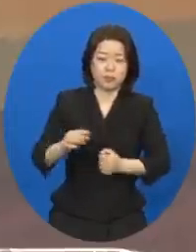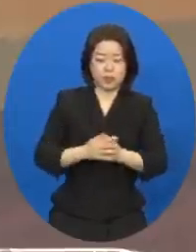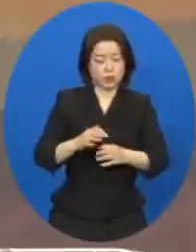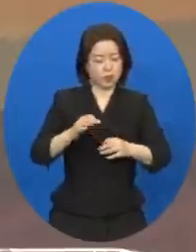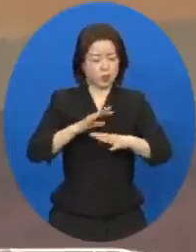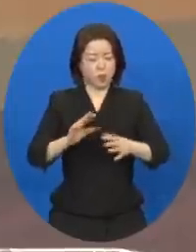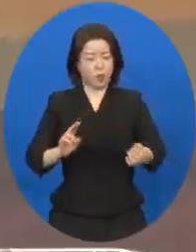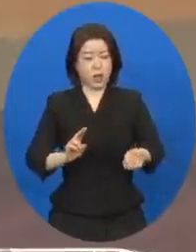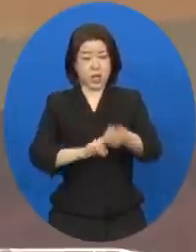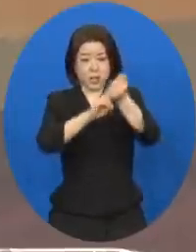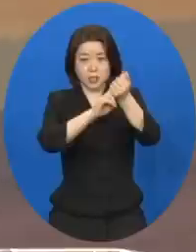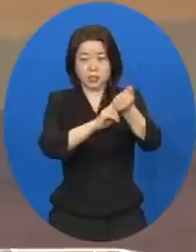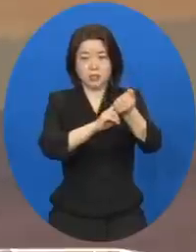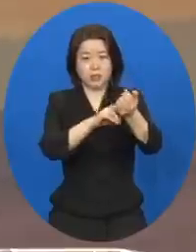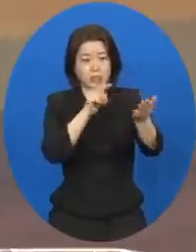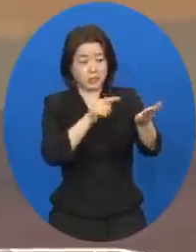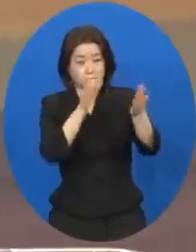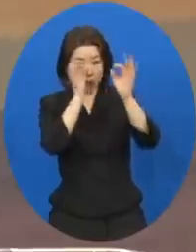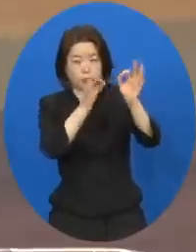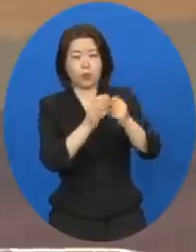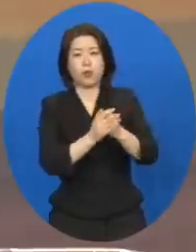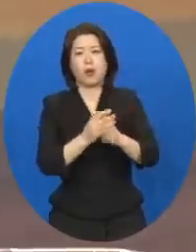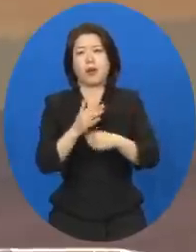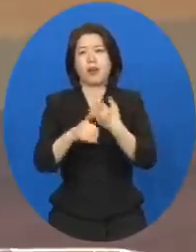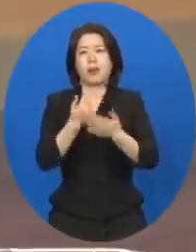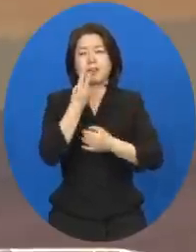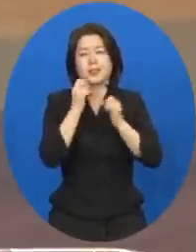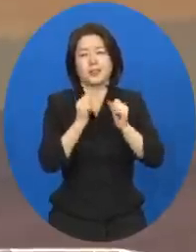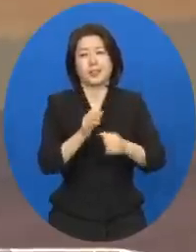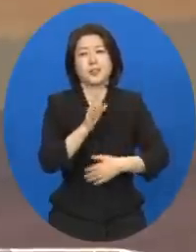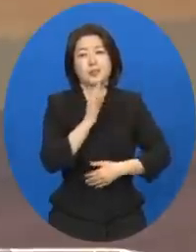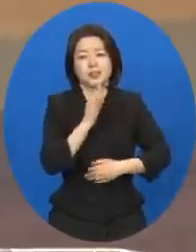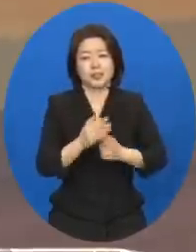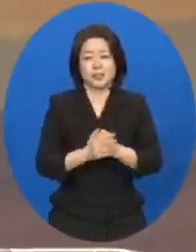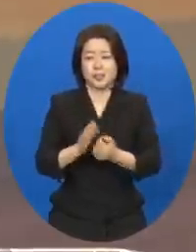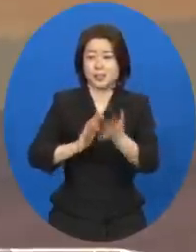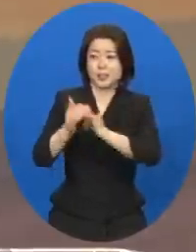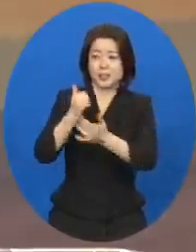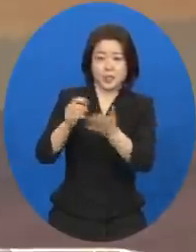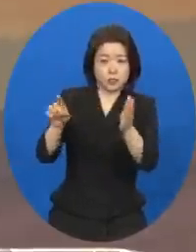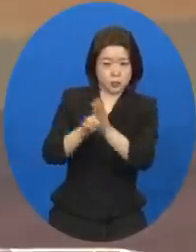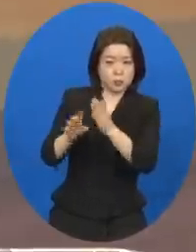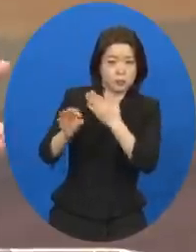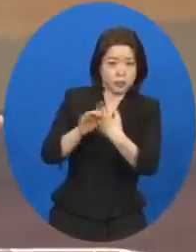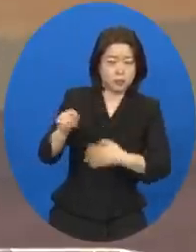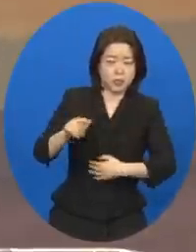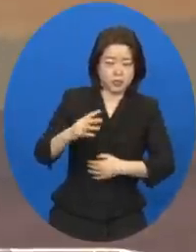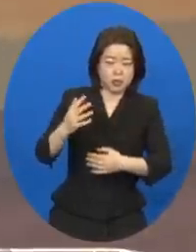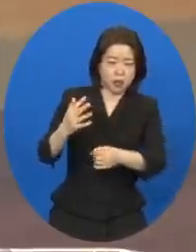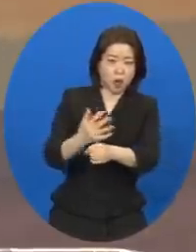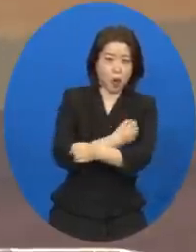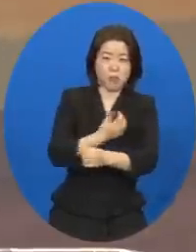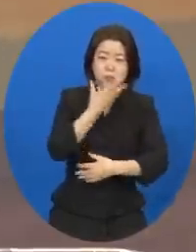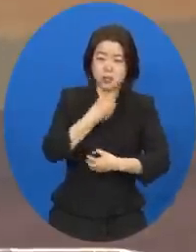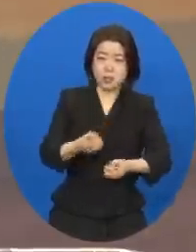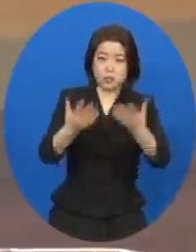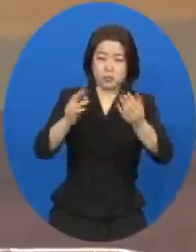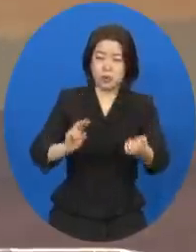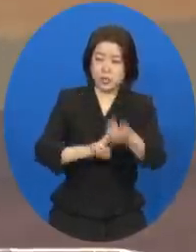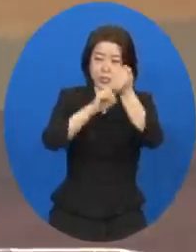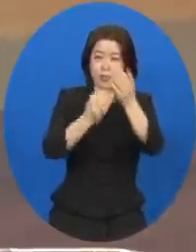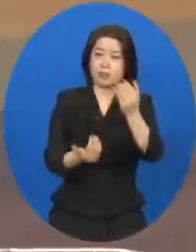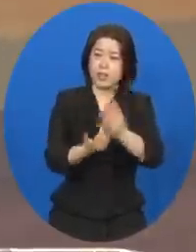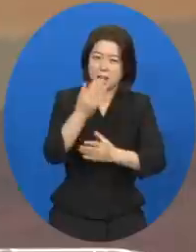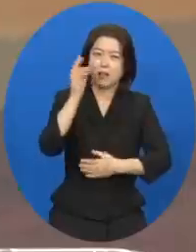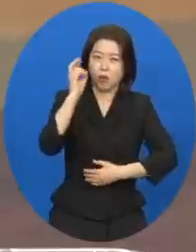놀라운 일이 벌어지는 경우, 야 하나님은 살아계신가 봐, 야 예수 믿으면 이런 엄청난 축복과 기적이